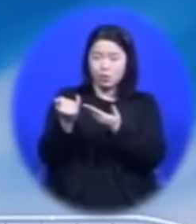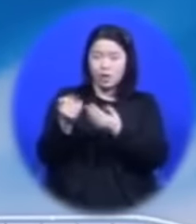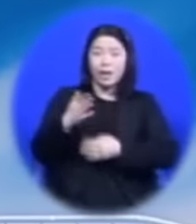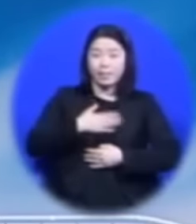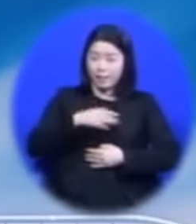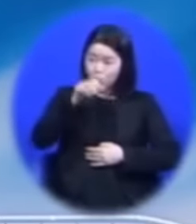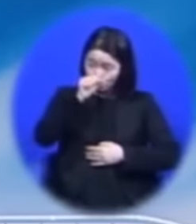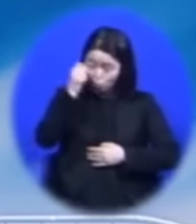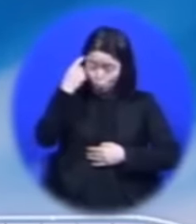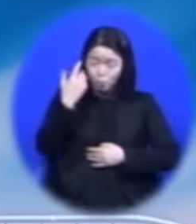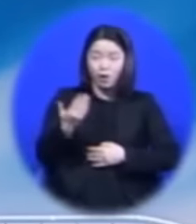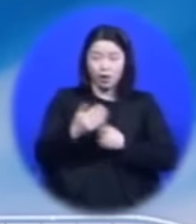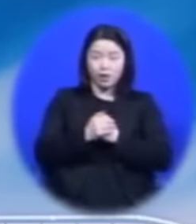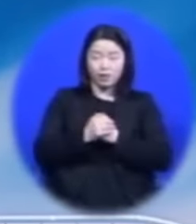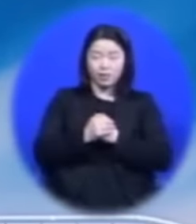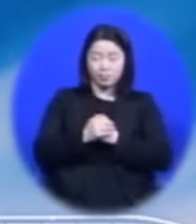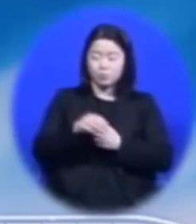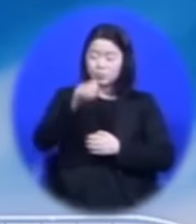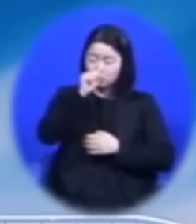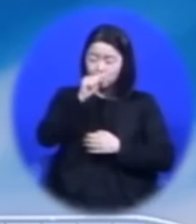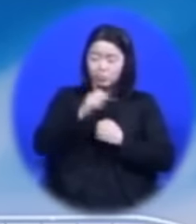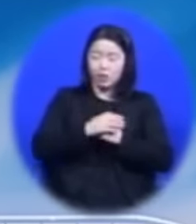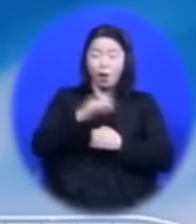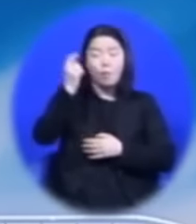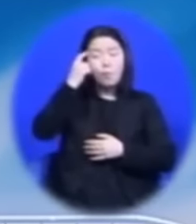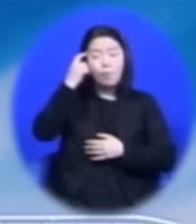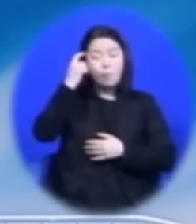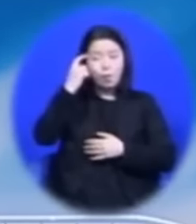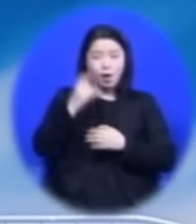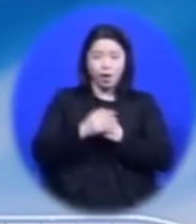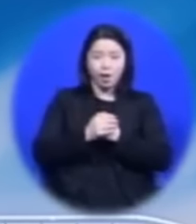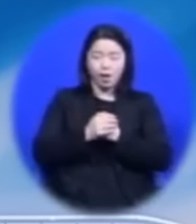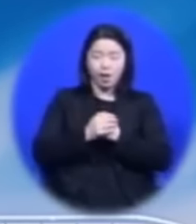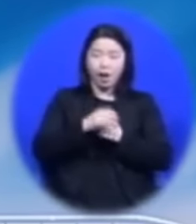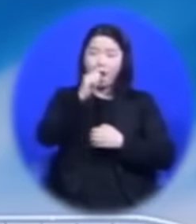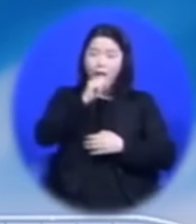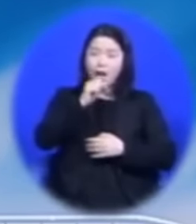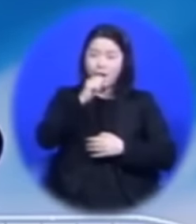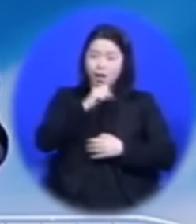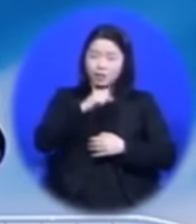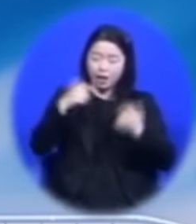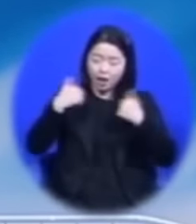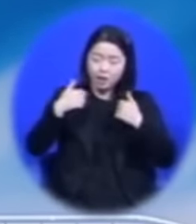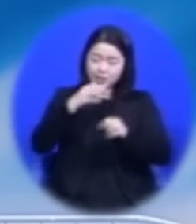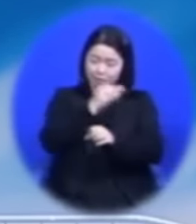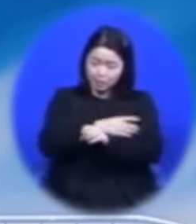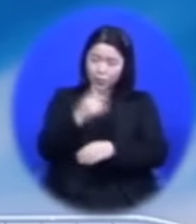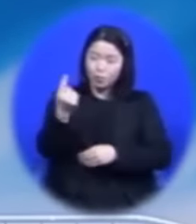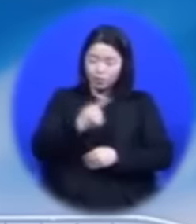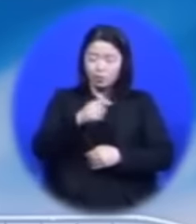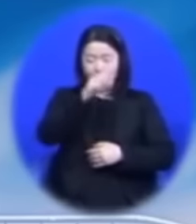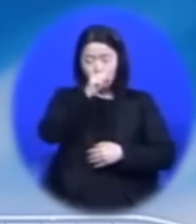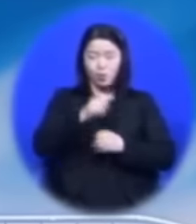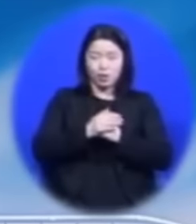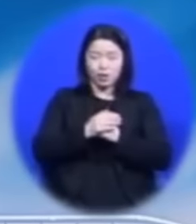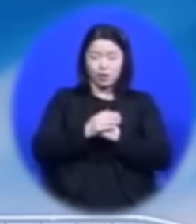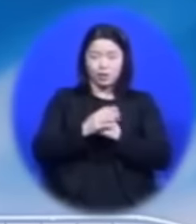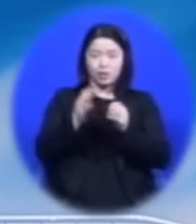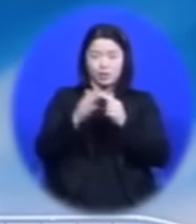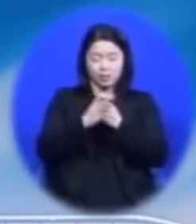좋으냐고. 좋다고 그랬어요. 왜 좋으냐고. 아이스크림을 늘 사와서 좋다고 그랬습니다. 그래서